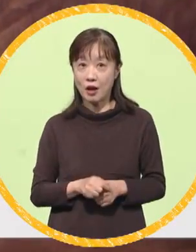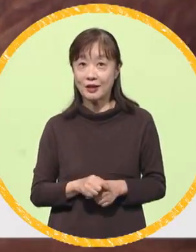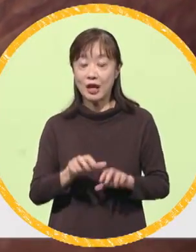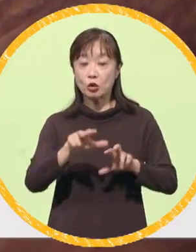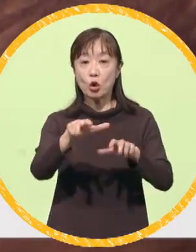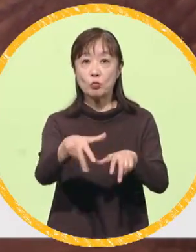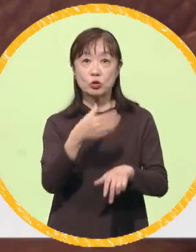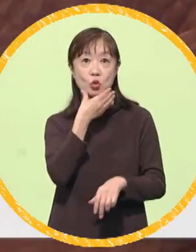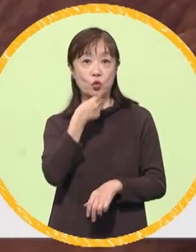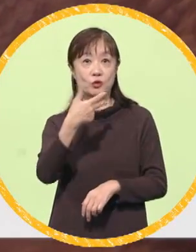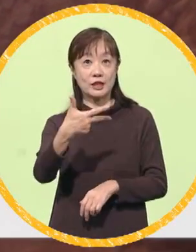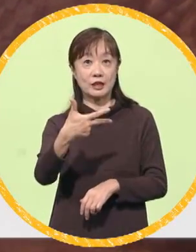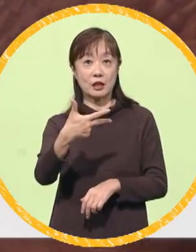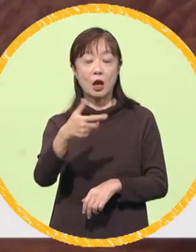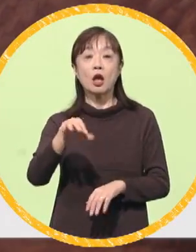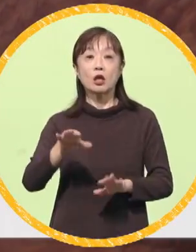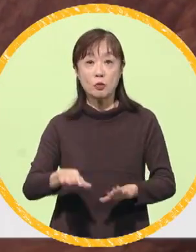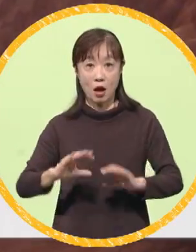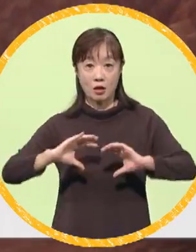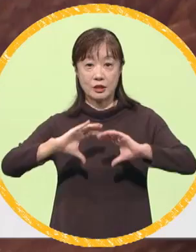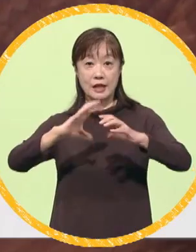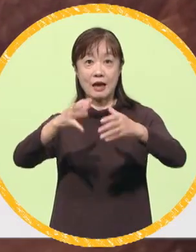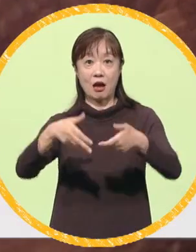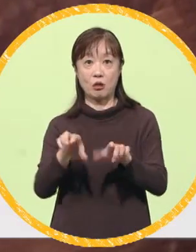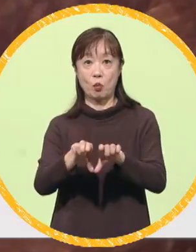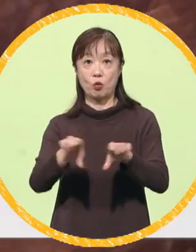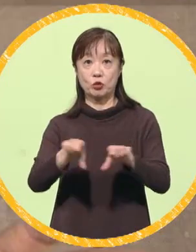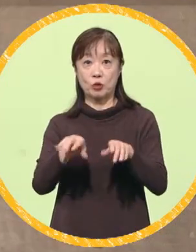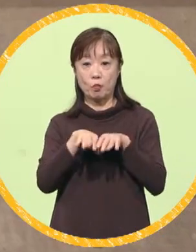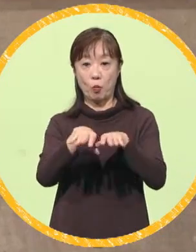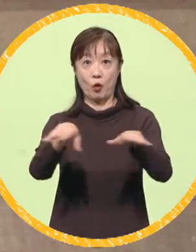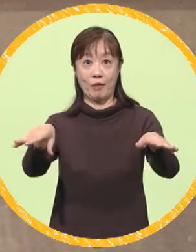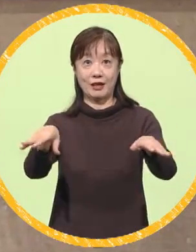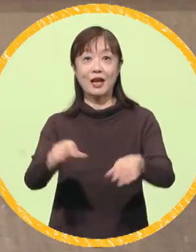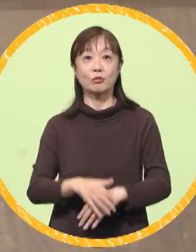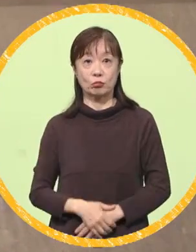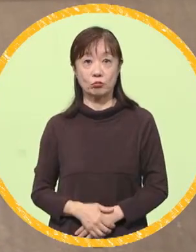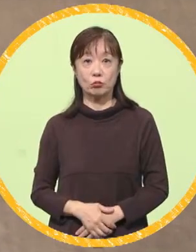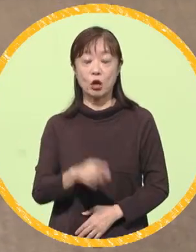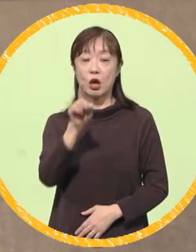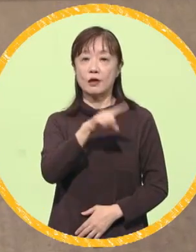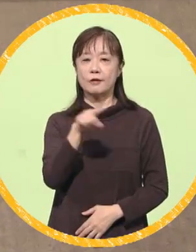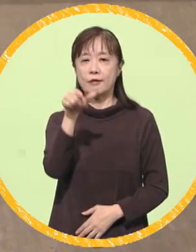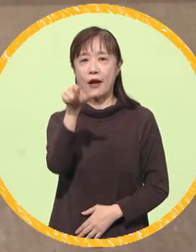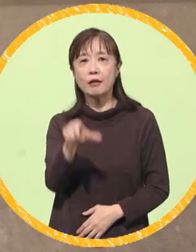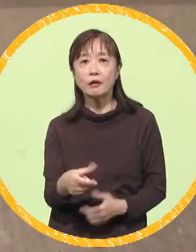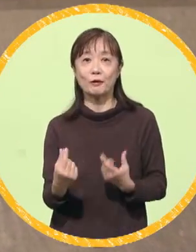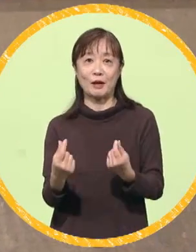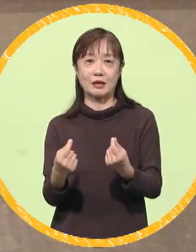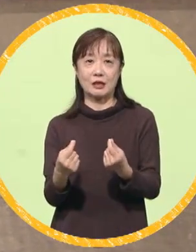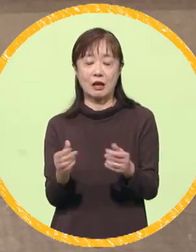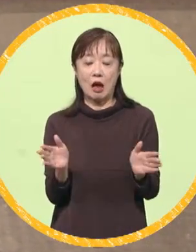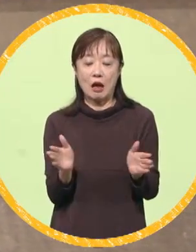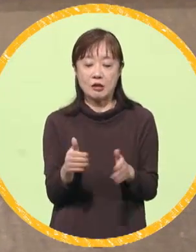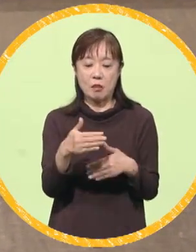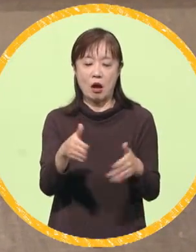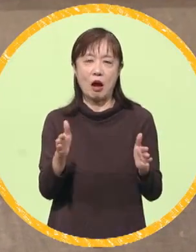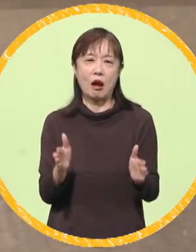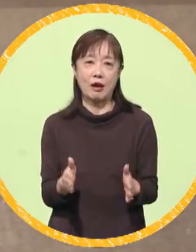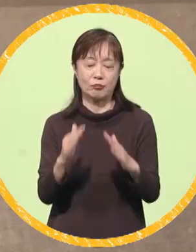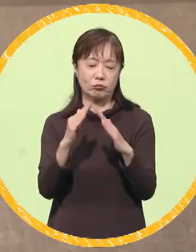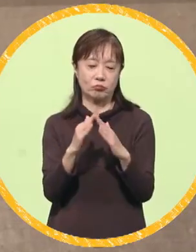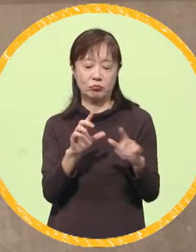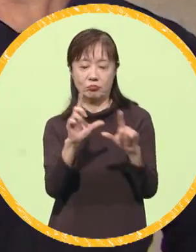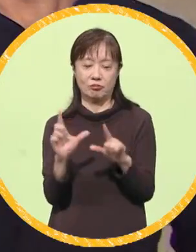祉。この考え方は世界でスタンダードになりつつあるといいます。 人間だって狭いところ入ってたら嫌じゃないです